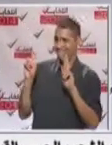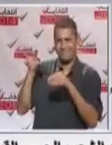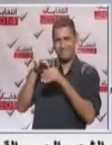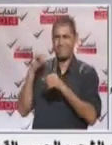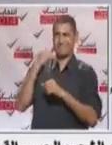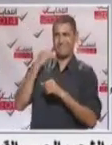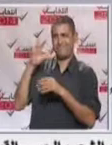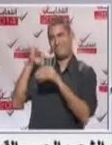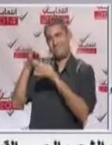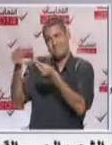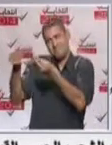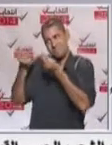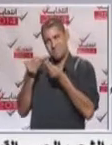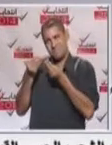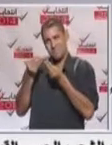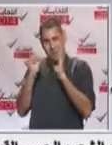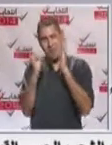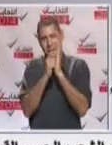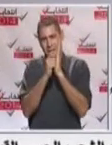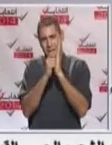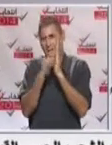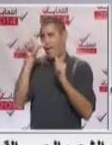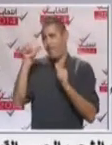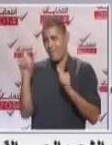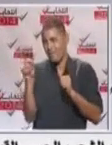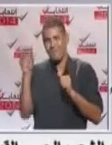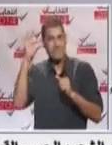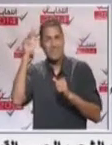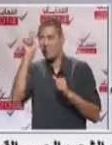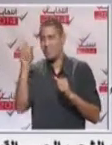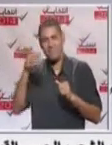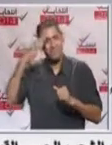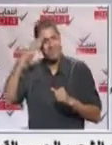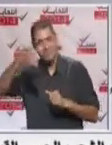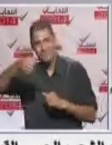الصوت الشعب الحر، رمزه خريطة البلاد التونسية. والسلام عليكم ورحمة الله تعالى وبركاته.